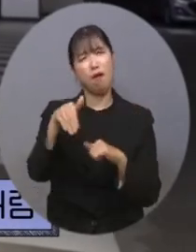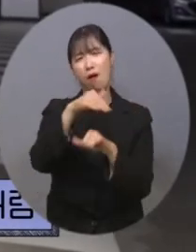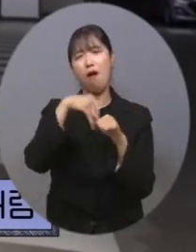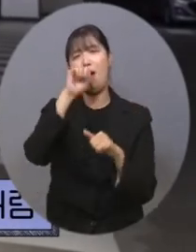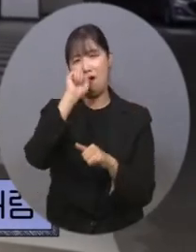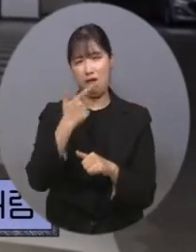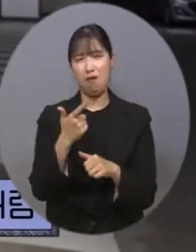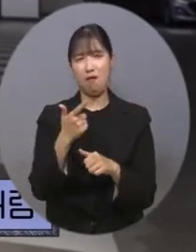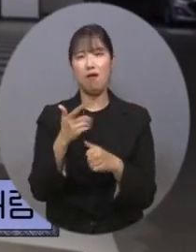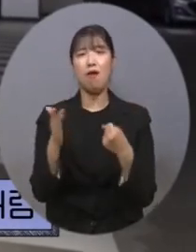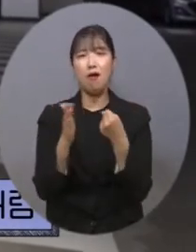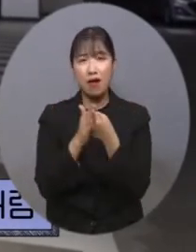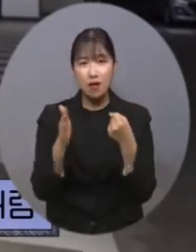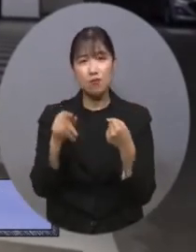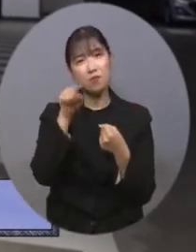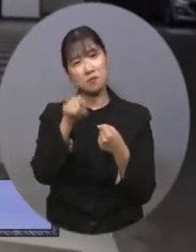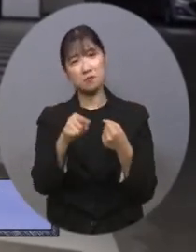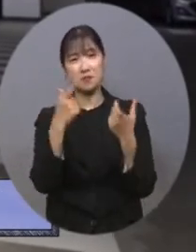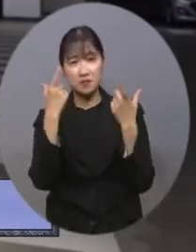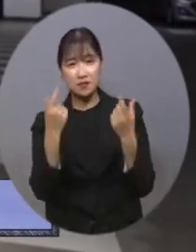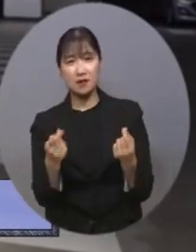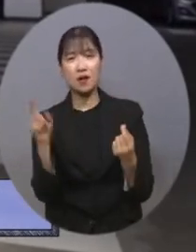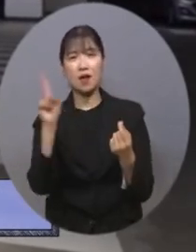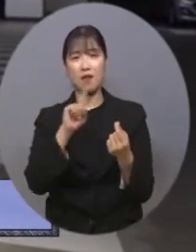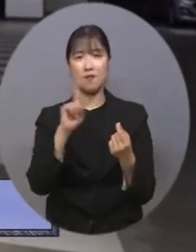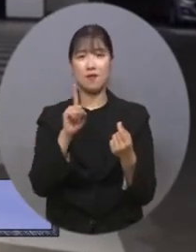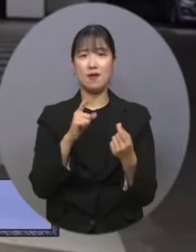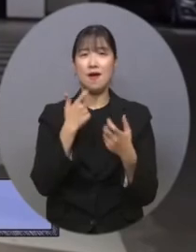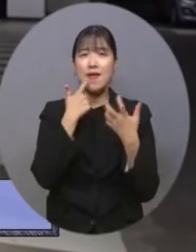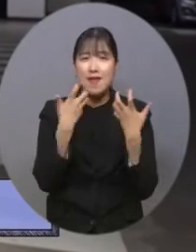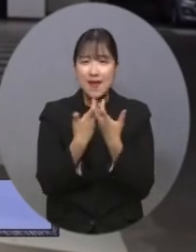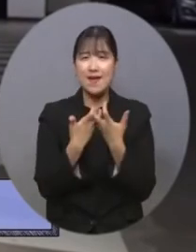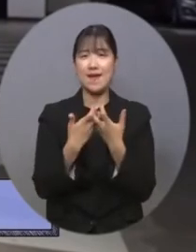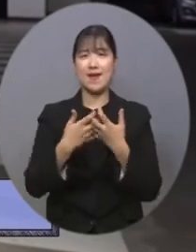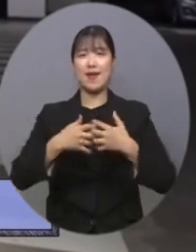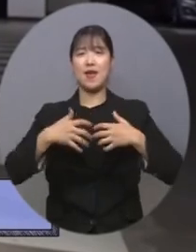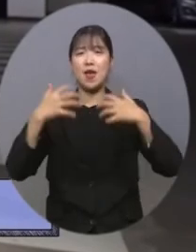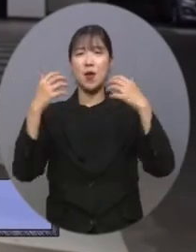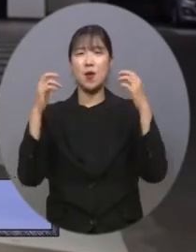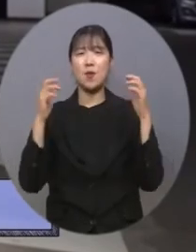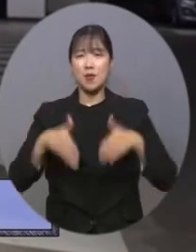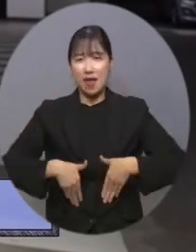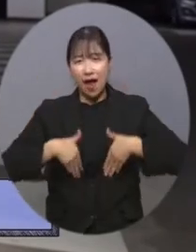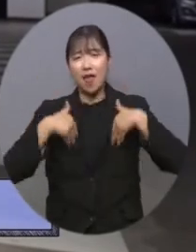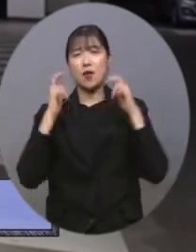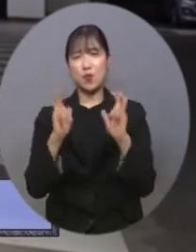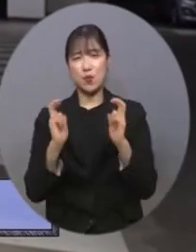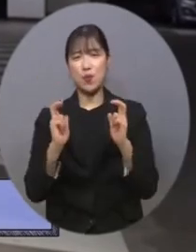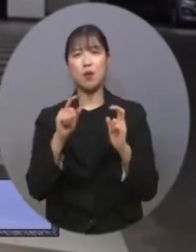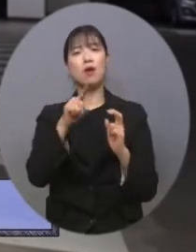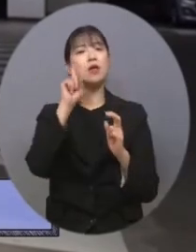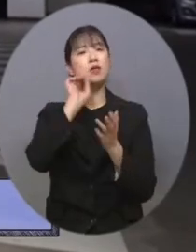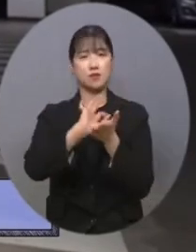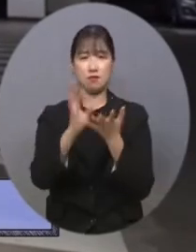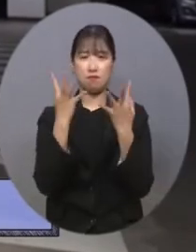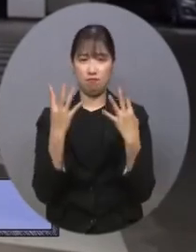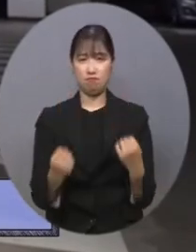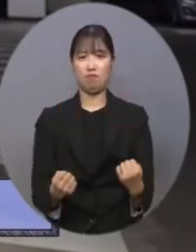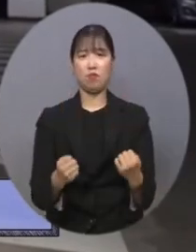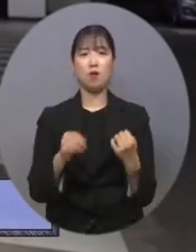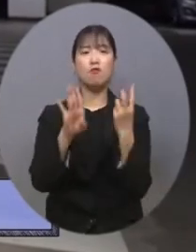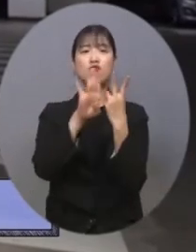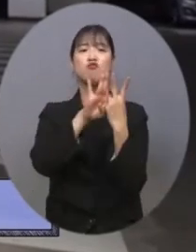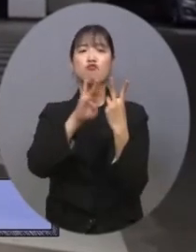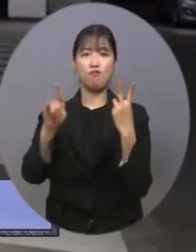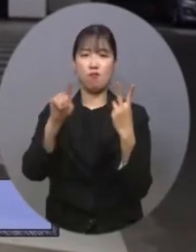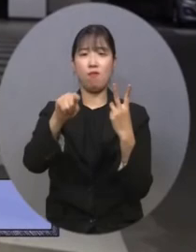있는데 그 때문에 이제 보시는 것처럼 저희들은 냉담왕 쪽에서 신경을 좀 많이 씁니다. 지금 현재 차지하고 있는 면적 대비가 두 배 정도